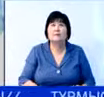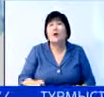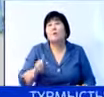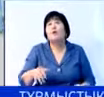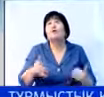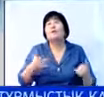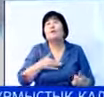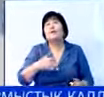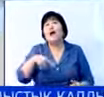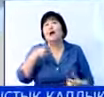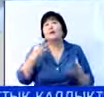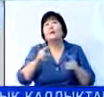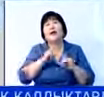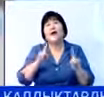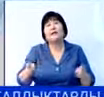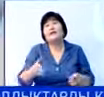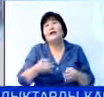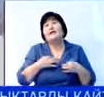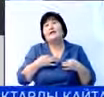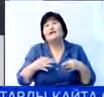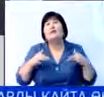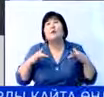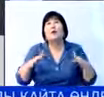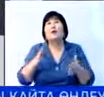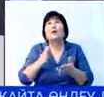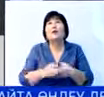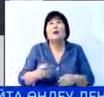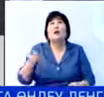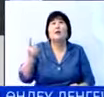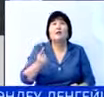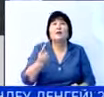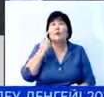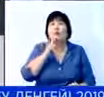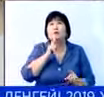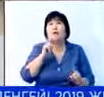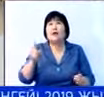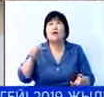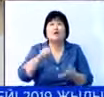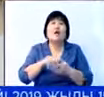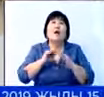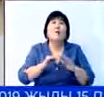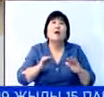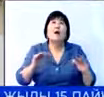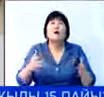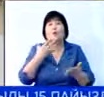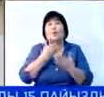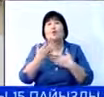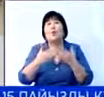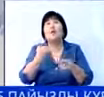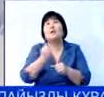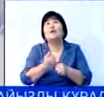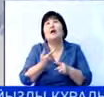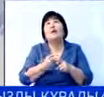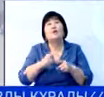Бүгін алғыс айту күні айрықша сән-салтанатымен аталып өтті. Бірінші көзімізге айрықша түскені балалардың өз қолымен жасаған